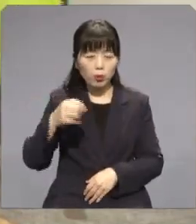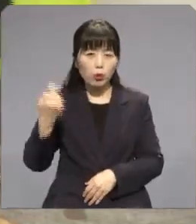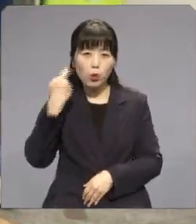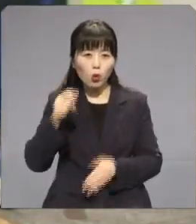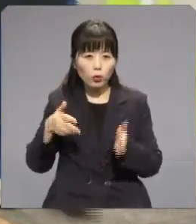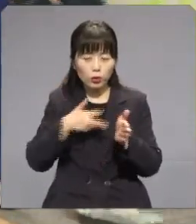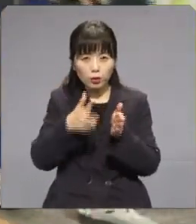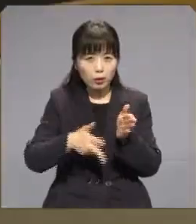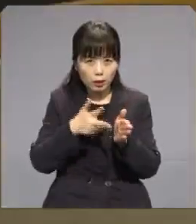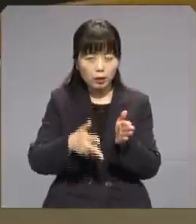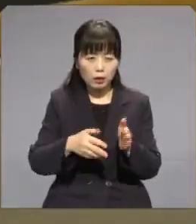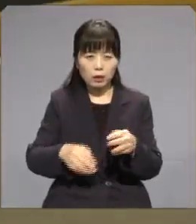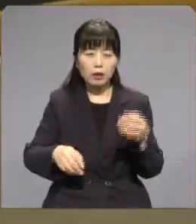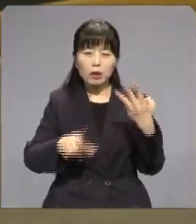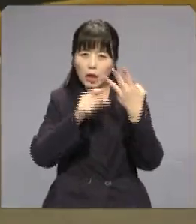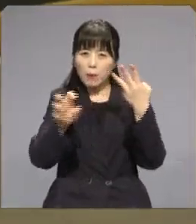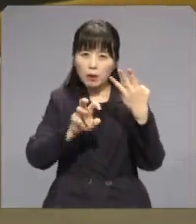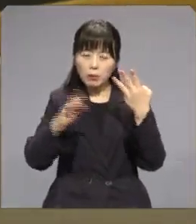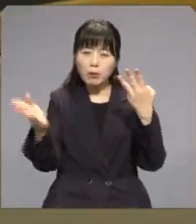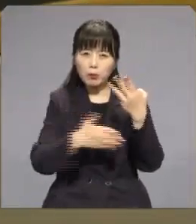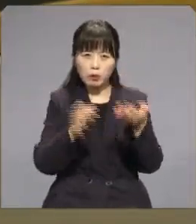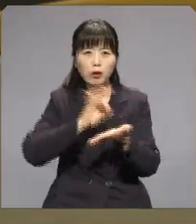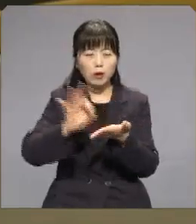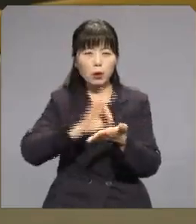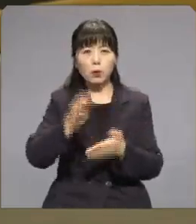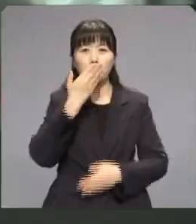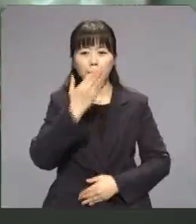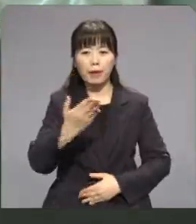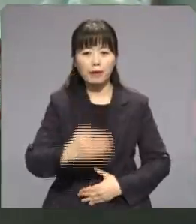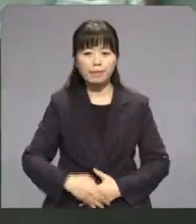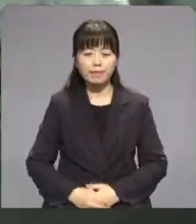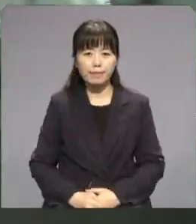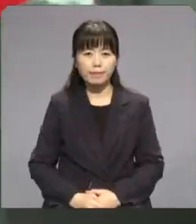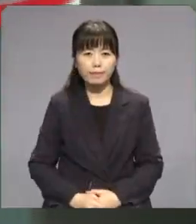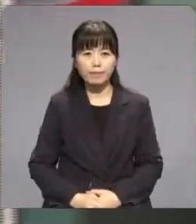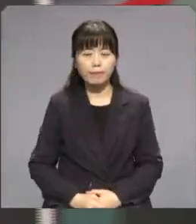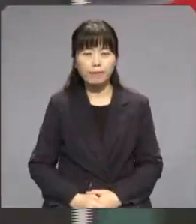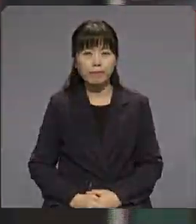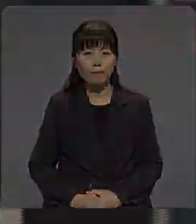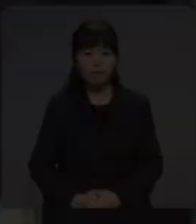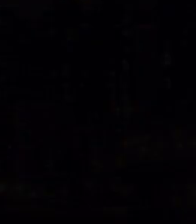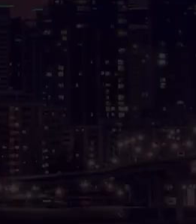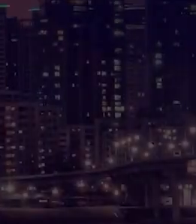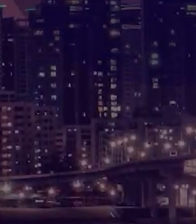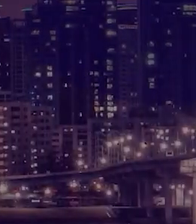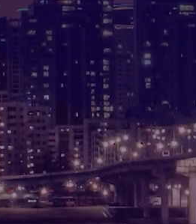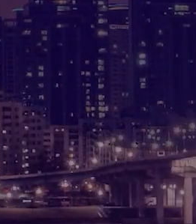골드라인에선 오는 30일부터 사용할 수 있습니다. OBS 뉴스 권현입니다.